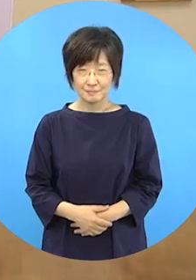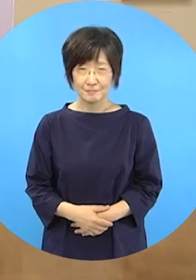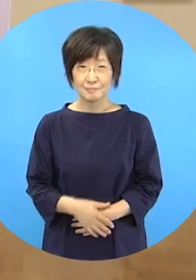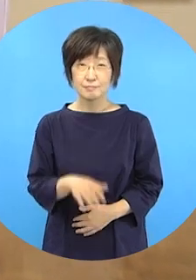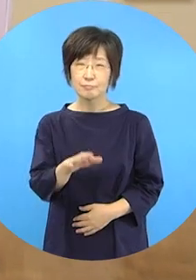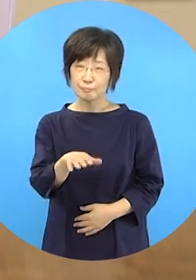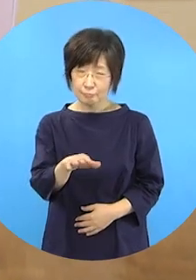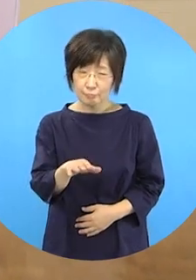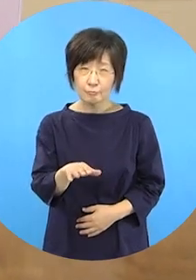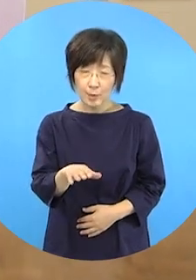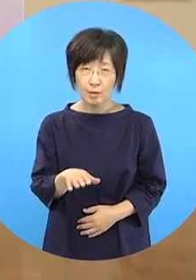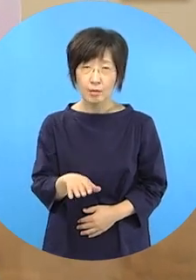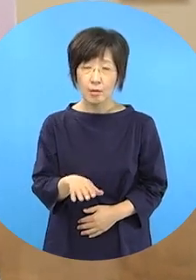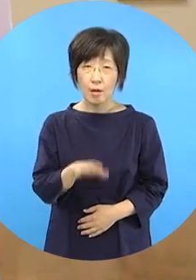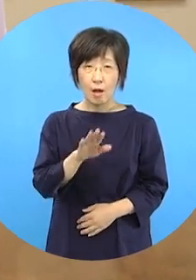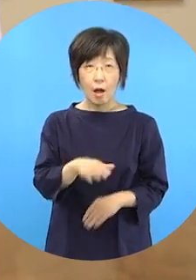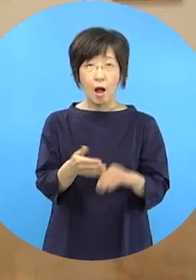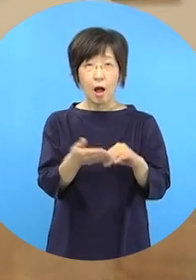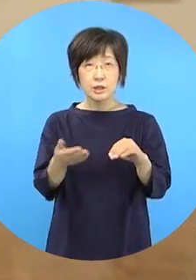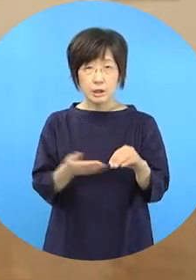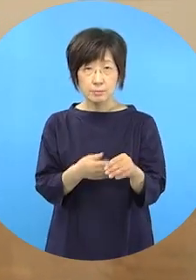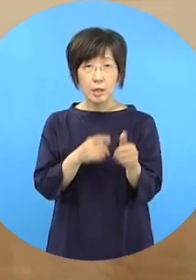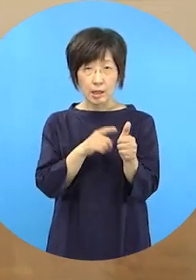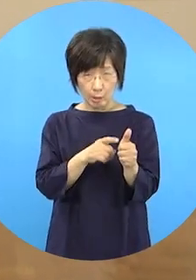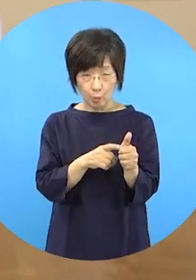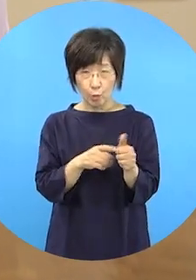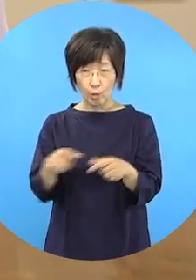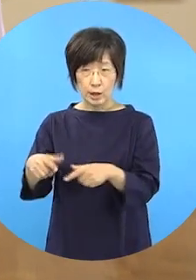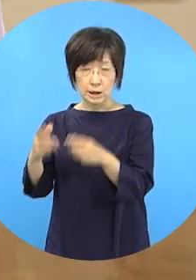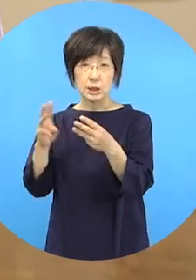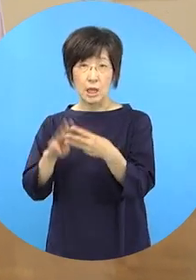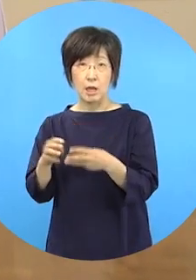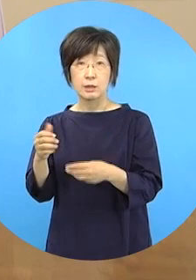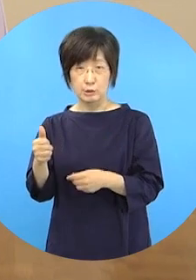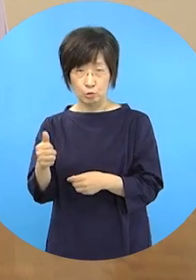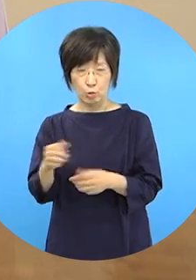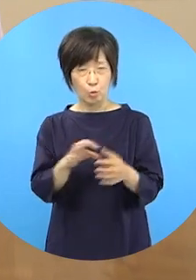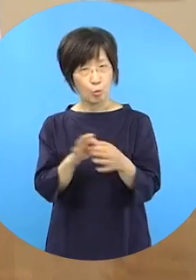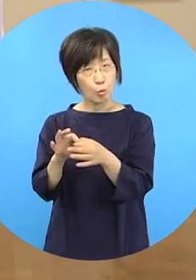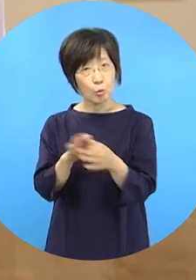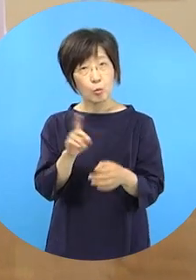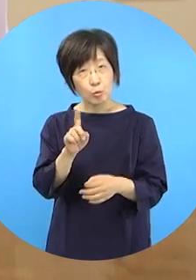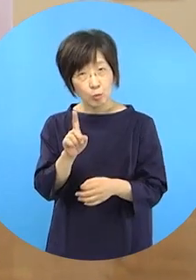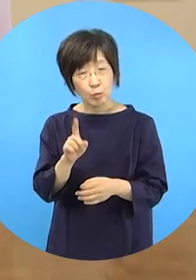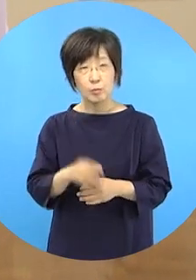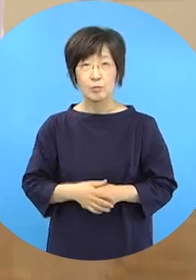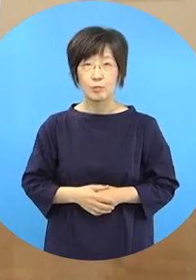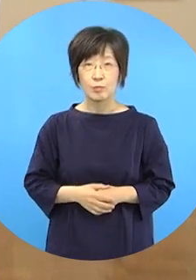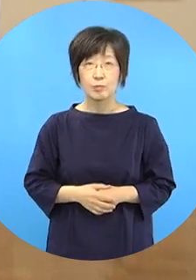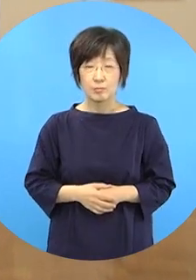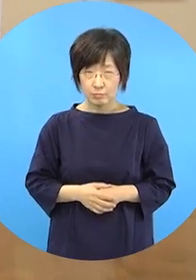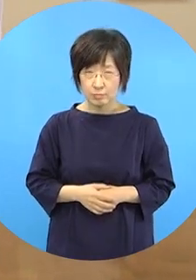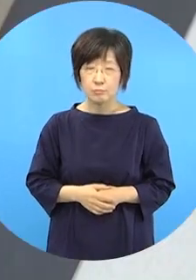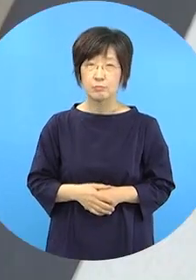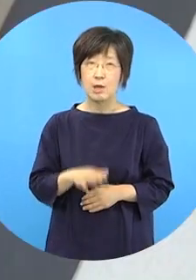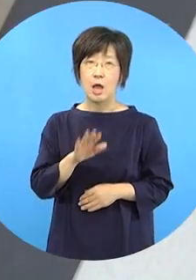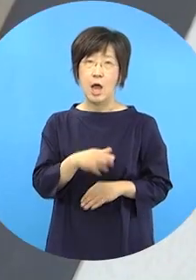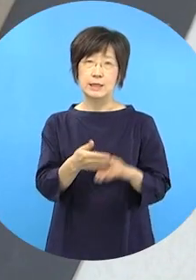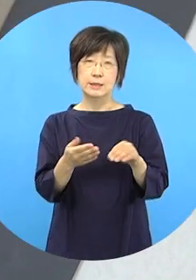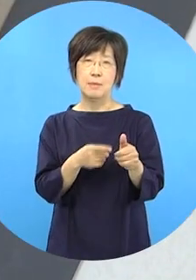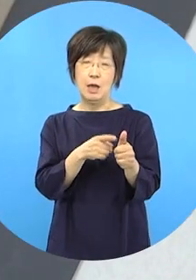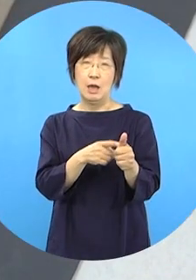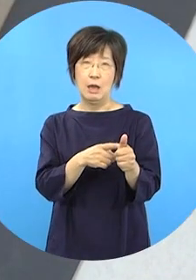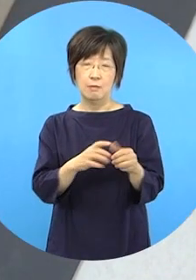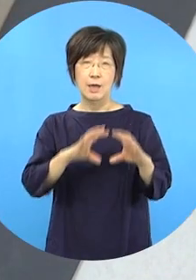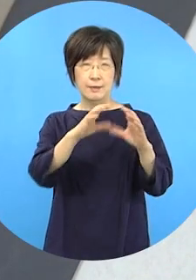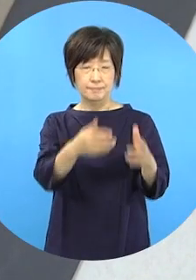まず教えていただきたいのが、有島武夫と木田金次郎、どういった関係だったんですか。 はい、有島武夫は留学経